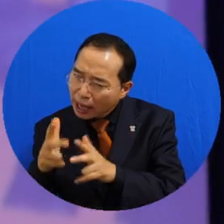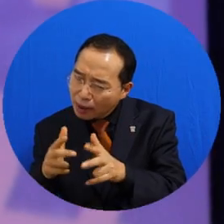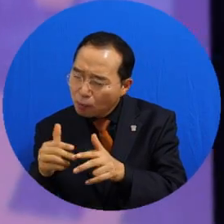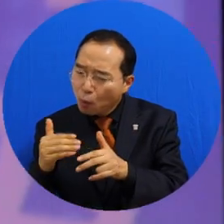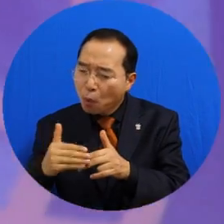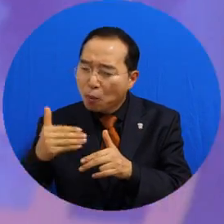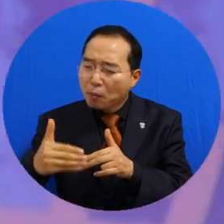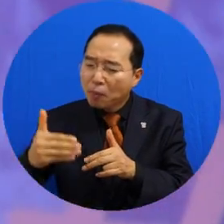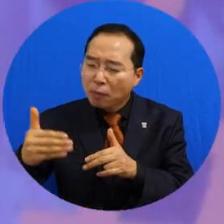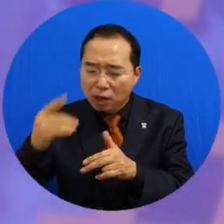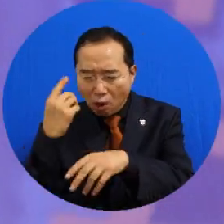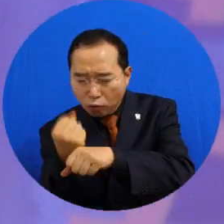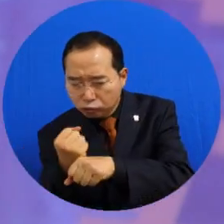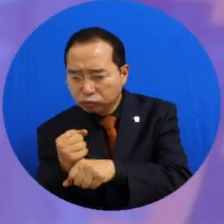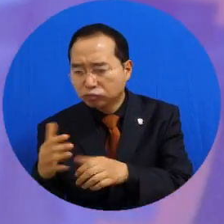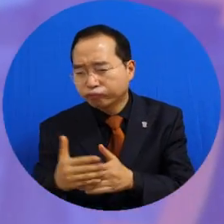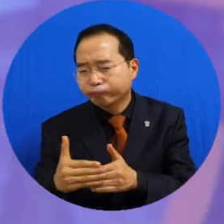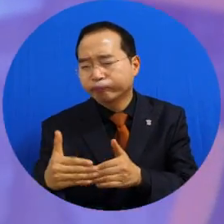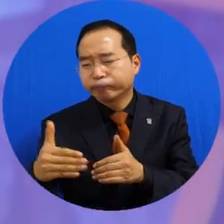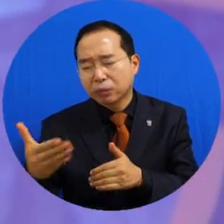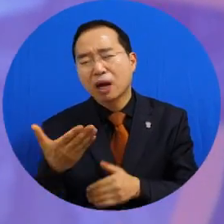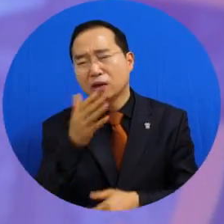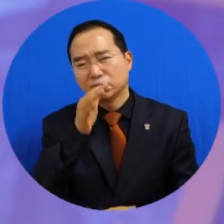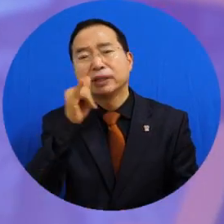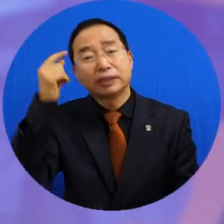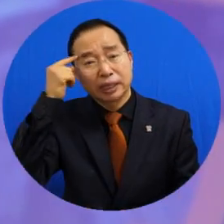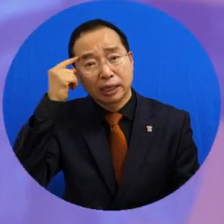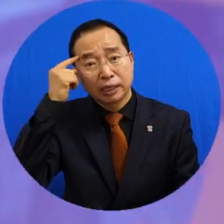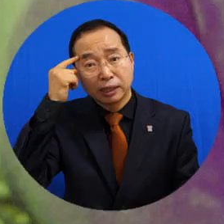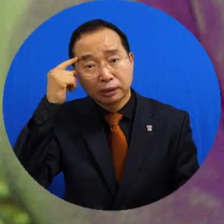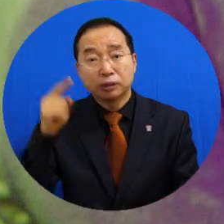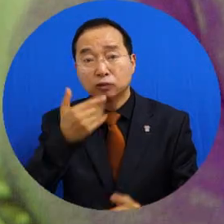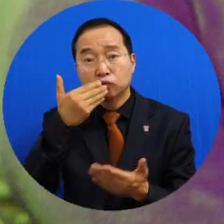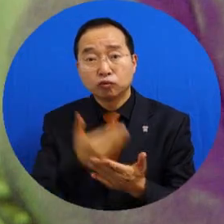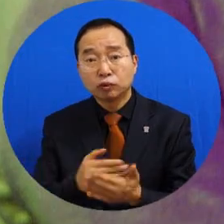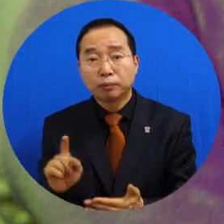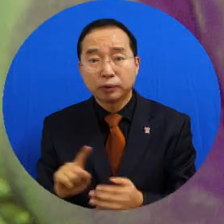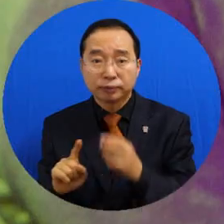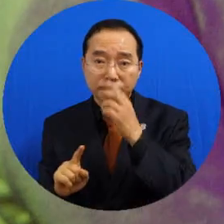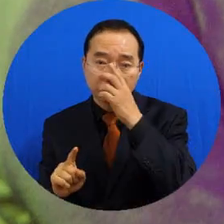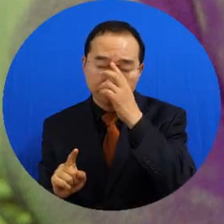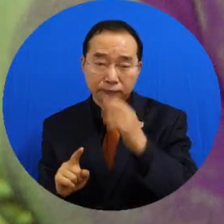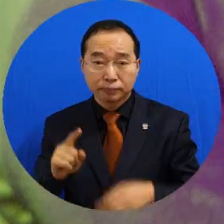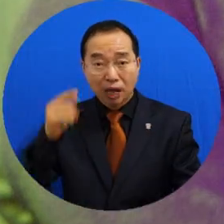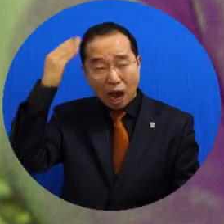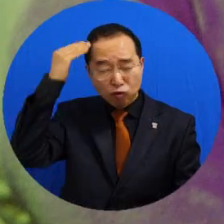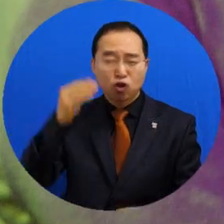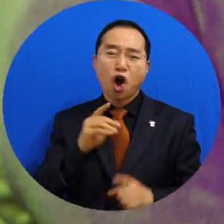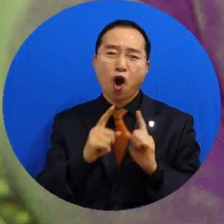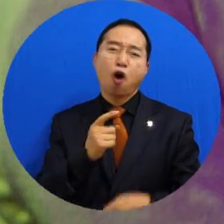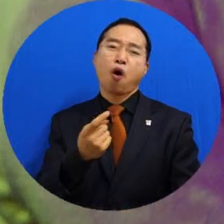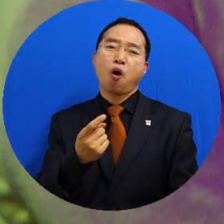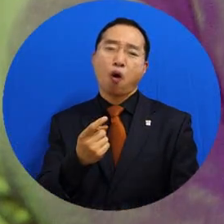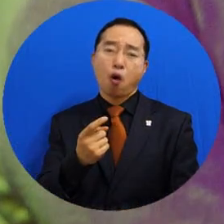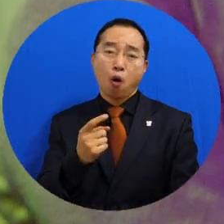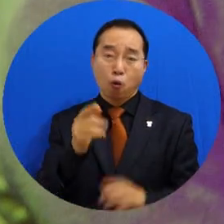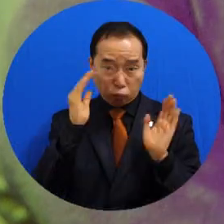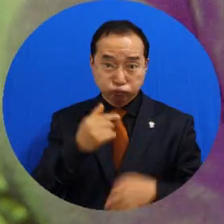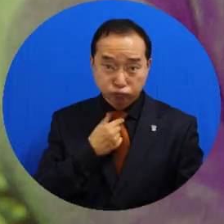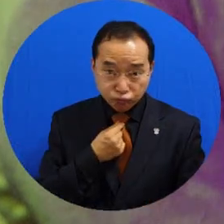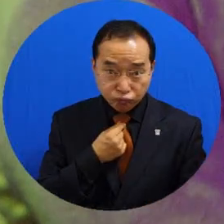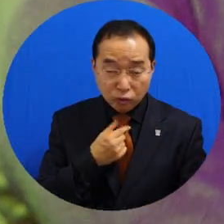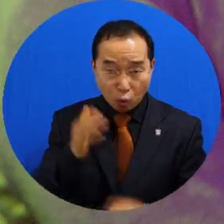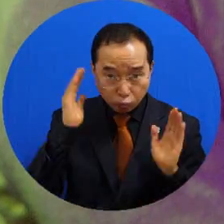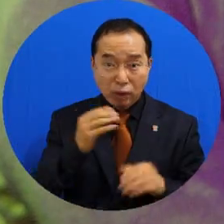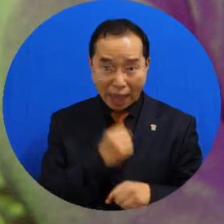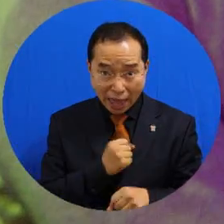시도 그런 게 앞으로 쭉 있을 수 있다고 생각합니다. 근데 가장 중요한 것은 한국어 공부를 만약